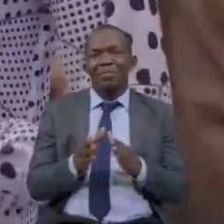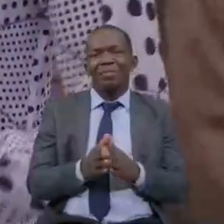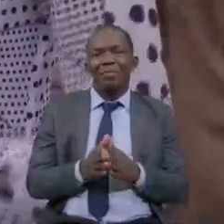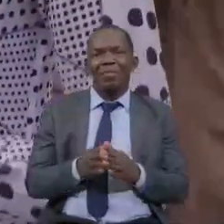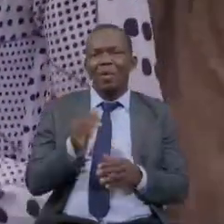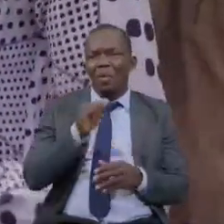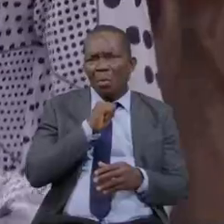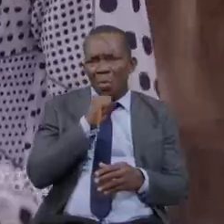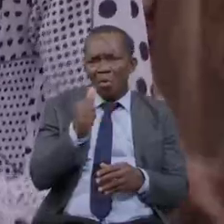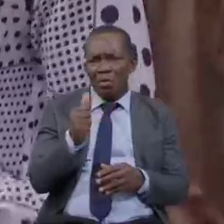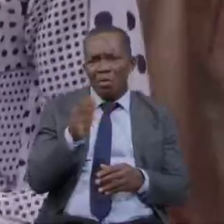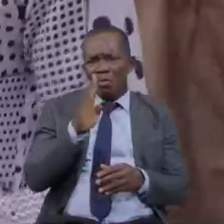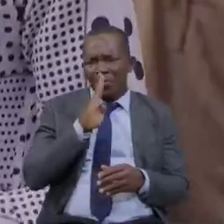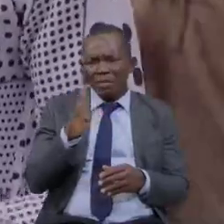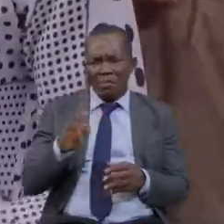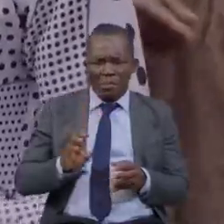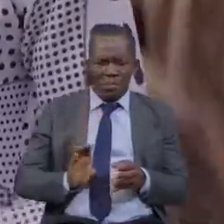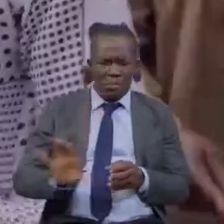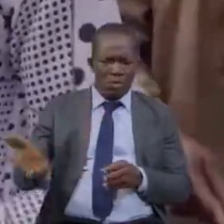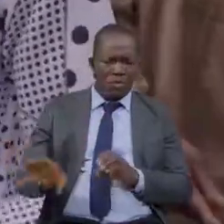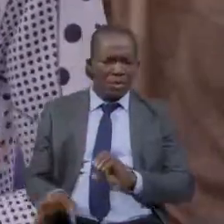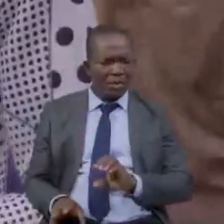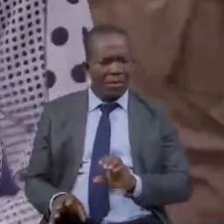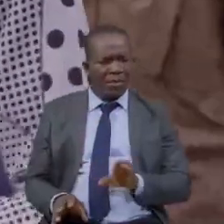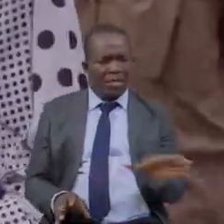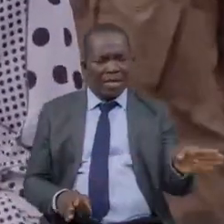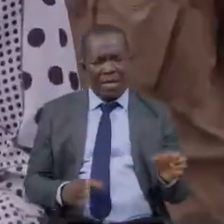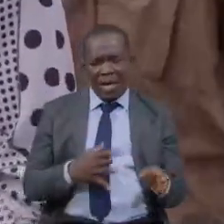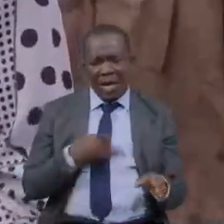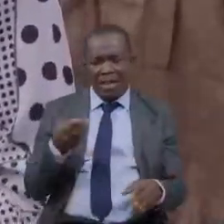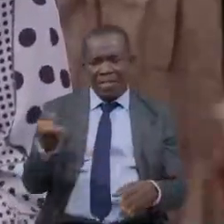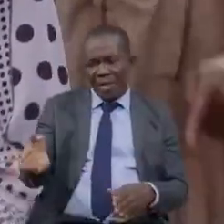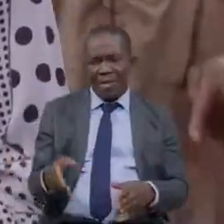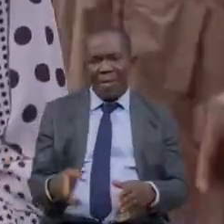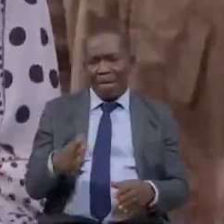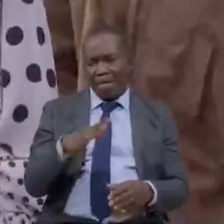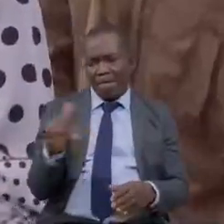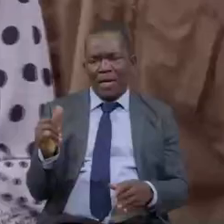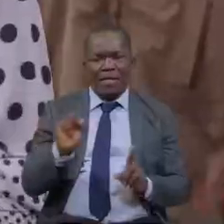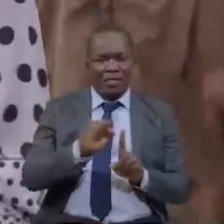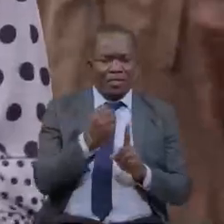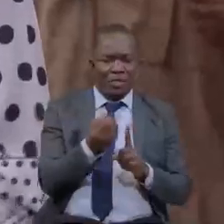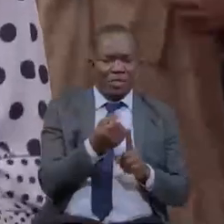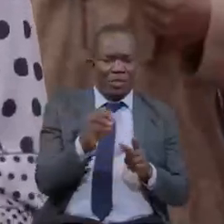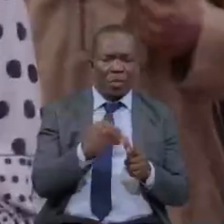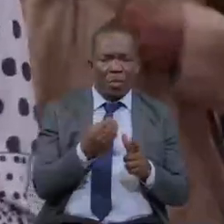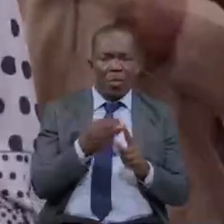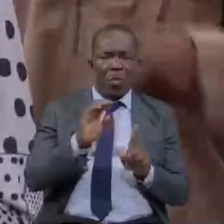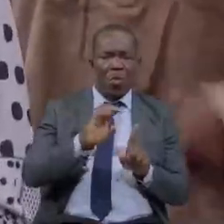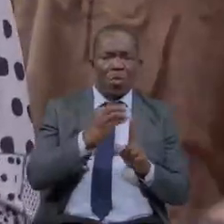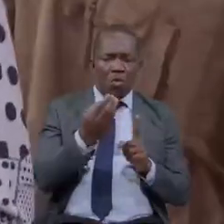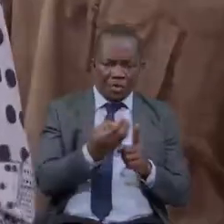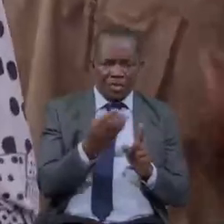Pas que tu es dribblé par-ci, par-là, par les situations et les circonstances.